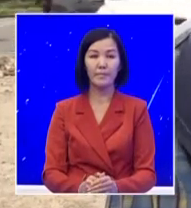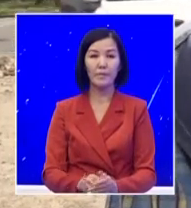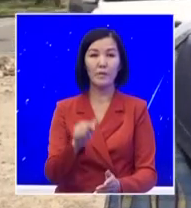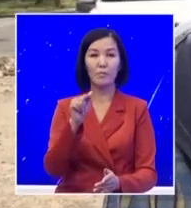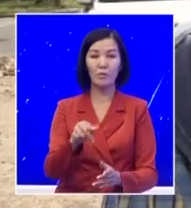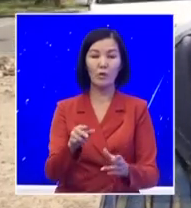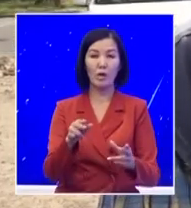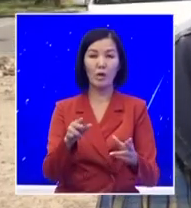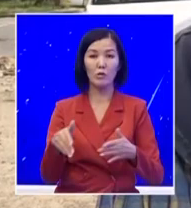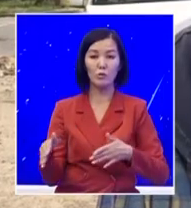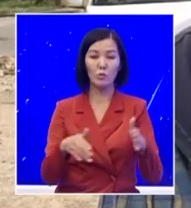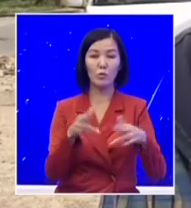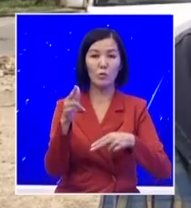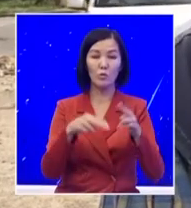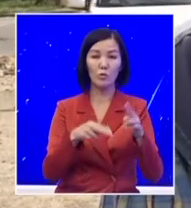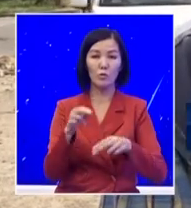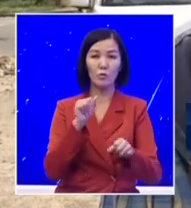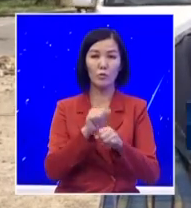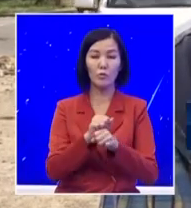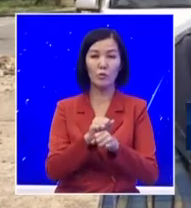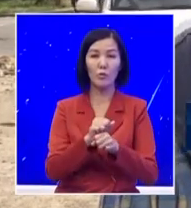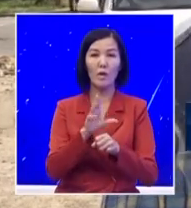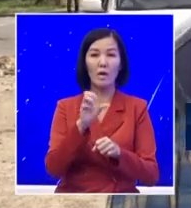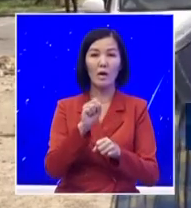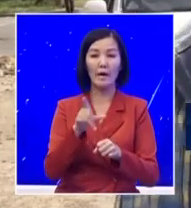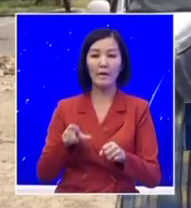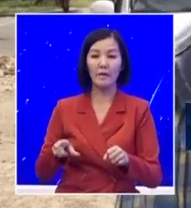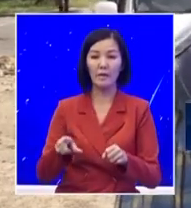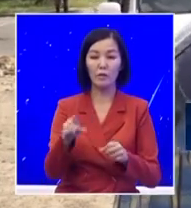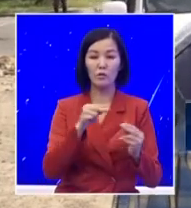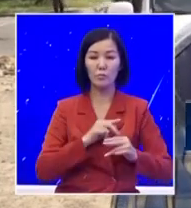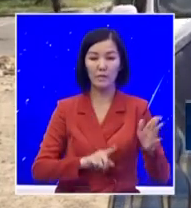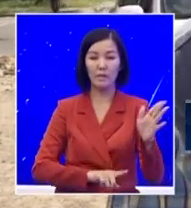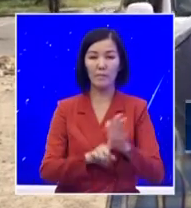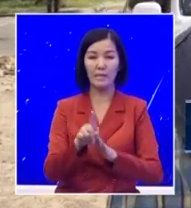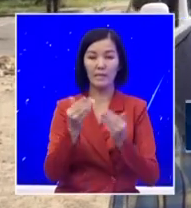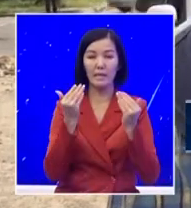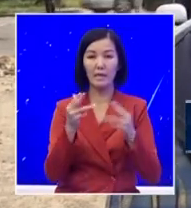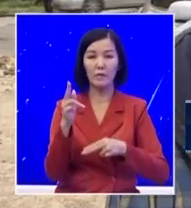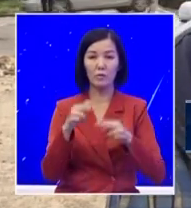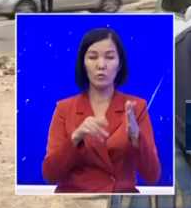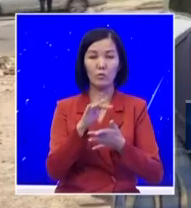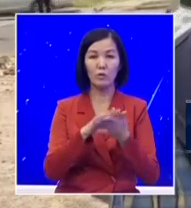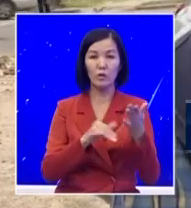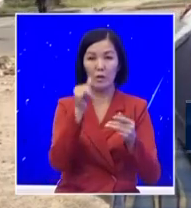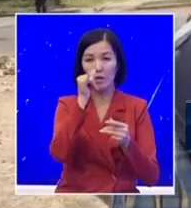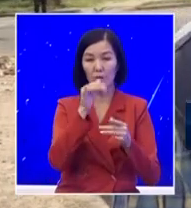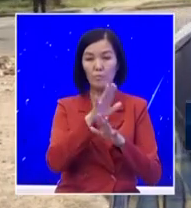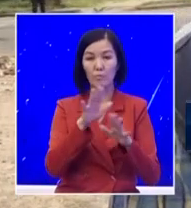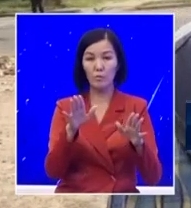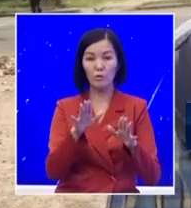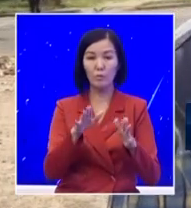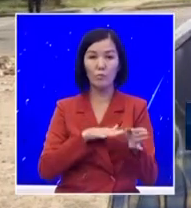Мұндағы жол құрылысының тоқтауына себеп арық жүйесінің жүргізілуі. Олар жұмыстарын бастады. Сондықтан бізде жол құрылысын жалғастыруға мүмкіндік болмады.